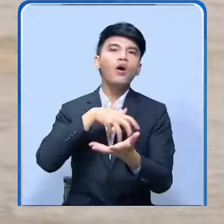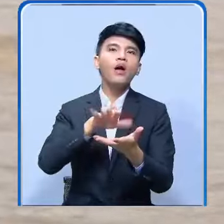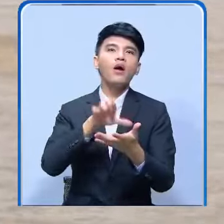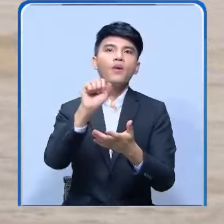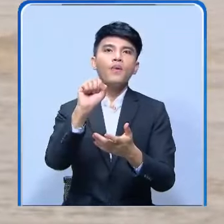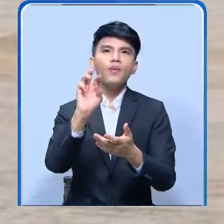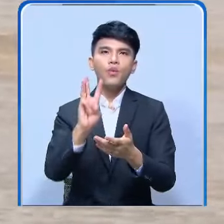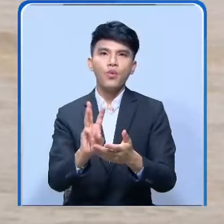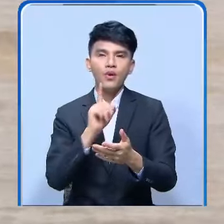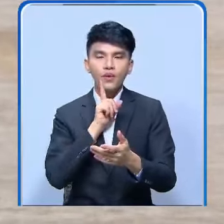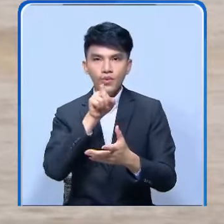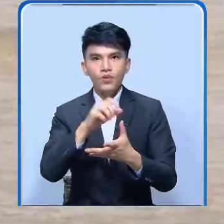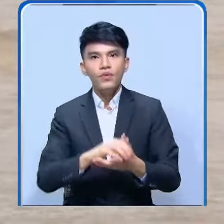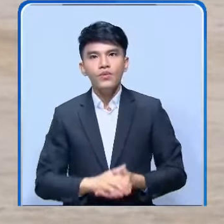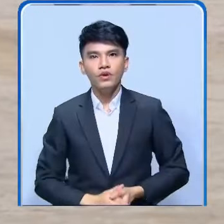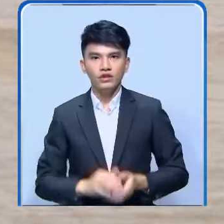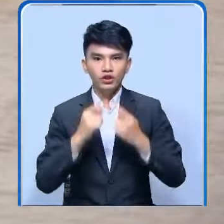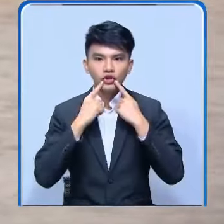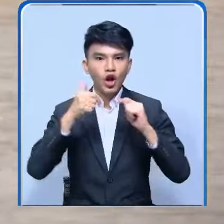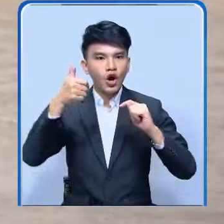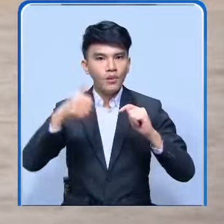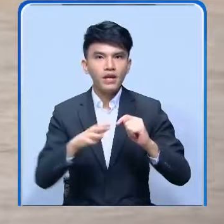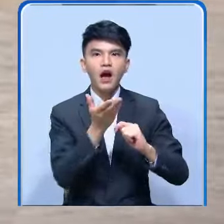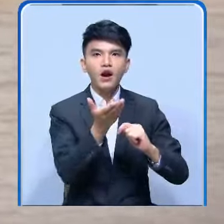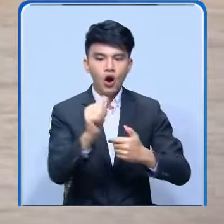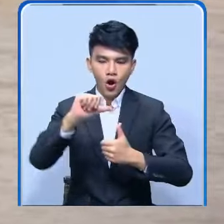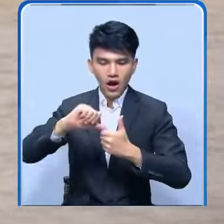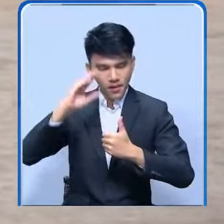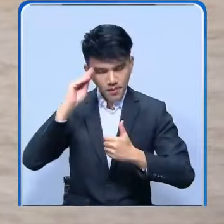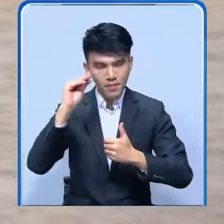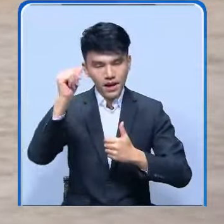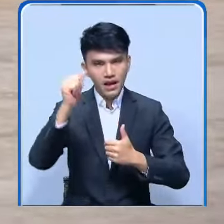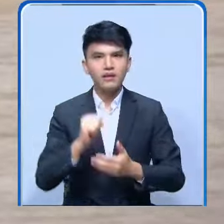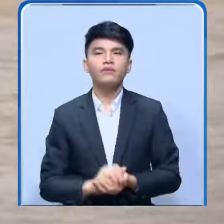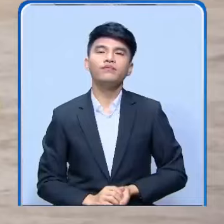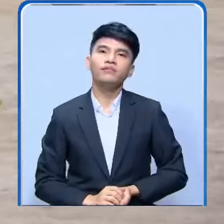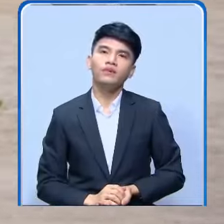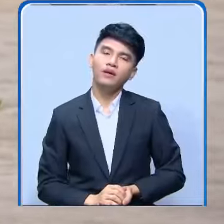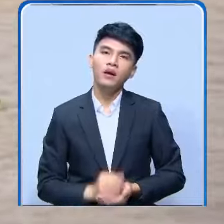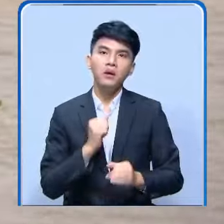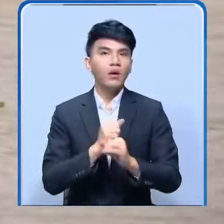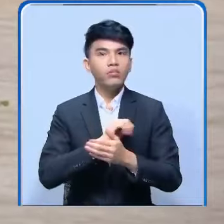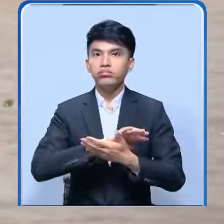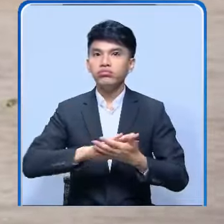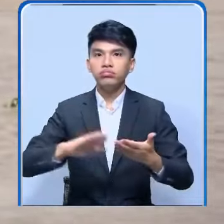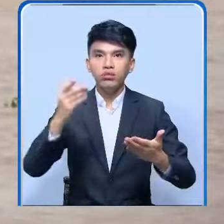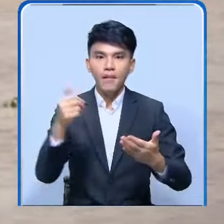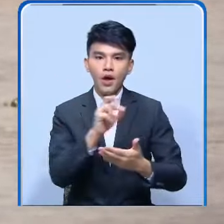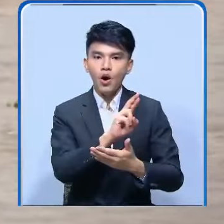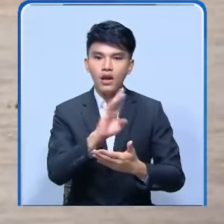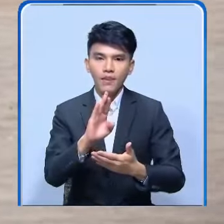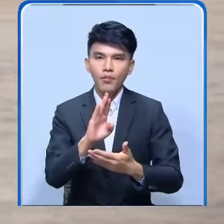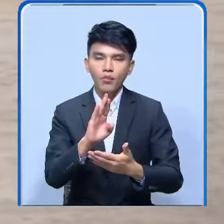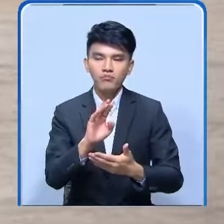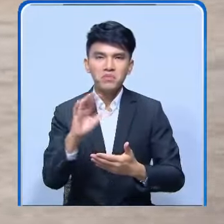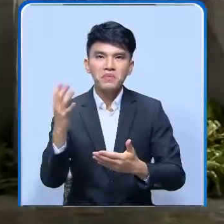ถามอะแล้วก็ตอบไม่ได้ว่าสรุปไปขออนุญาตติดตั้งก๊าซเมื่อไหร่ยังไงแต่ติดตั้งแล้วนะถูกไหมมันก็จะมีคนที่อยู่นอกระบบทำยังไงจะให้เขาเข้าระบ